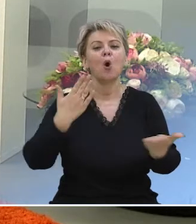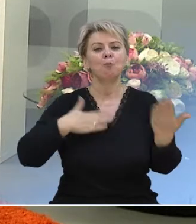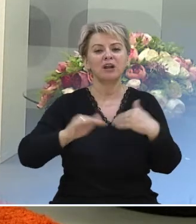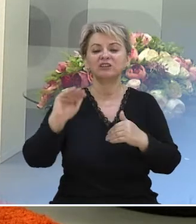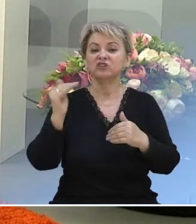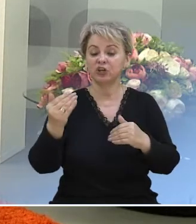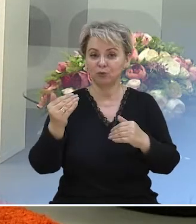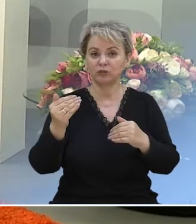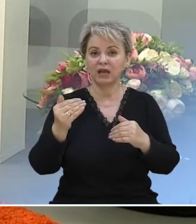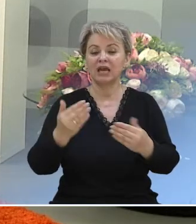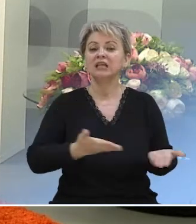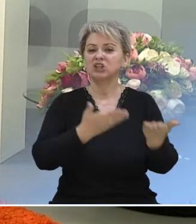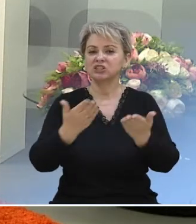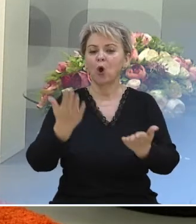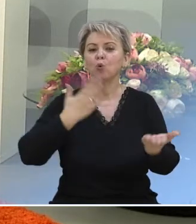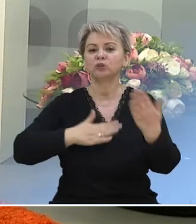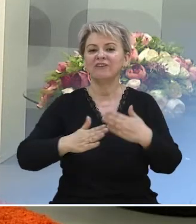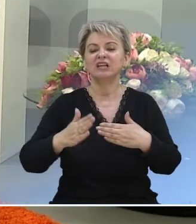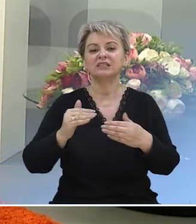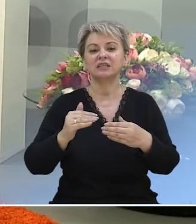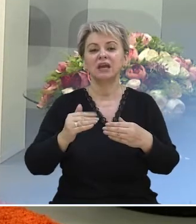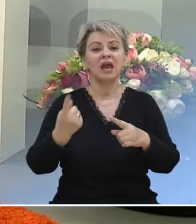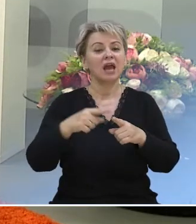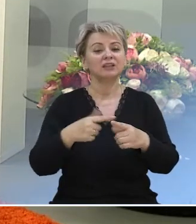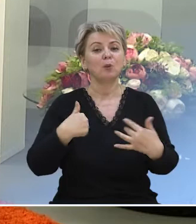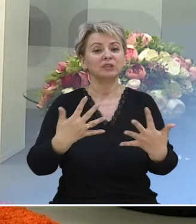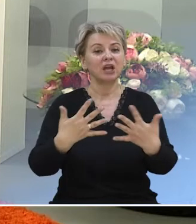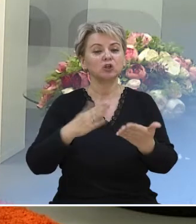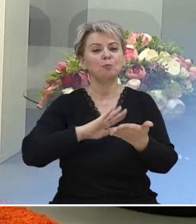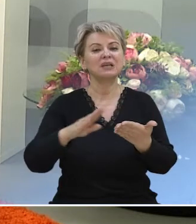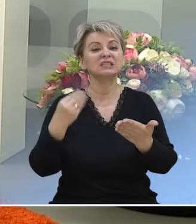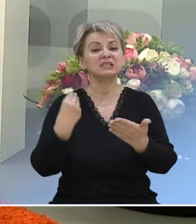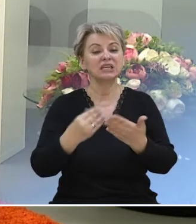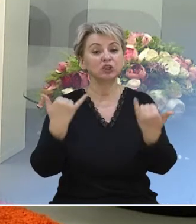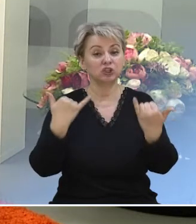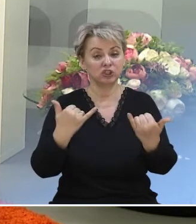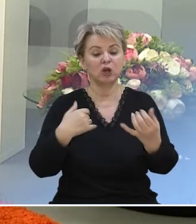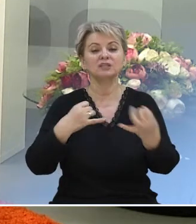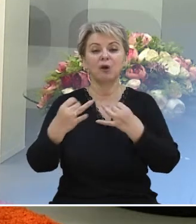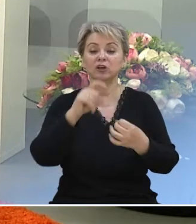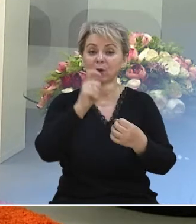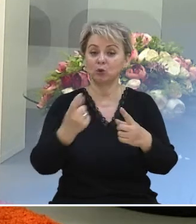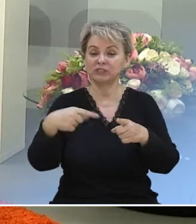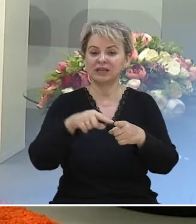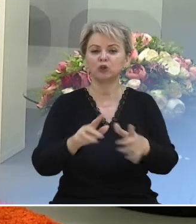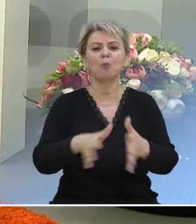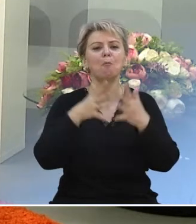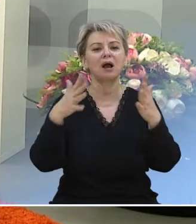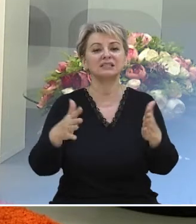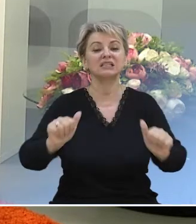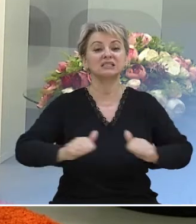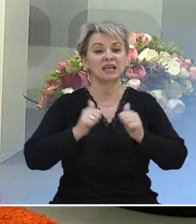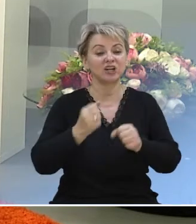потому что порадовать ребенка, доставить ему удовольствие, наслаждение, это, мне кажется, бесценно. Вообще, сейчас мы поговорим о людях,